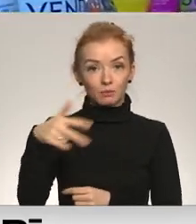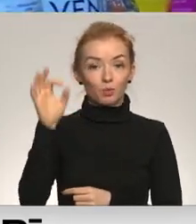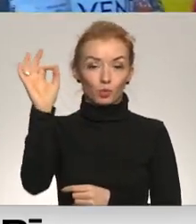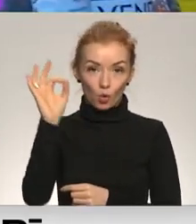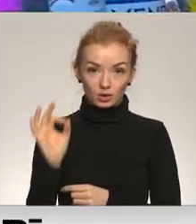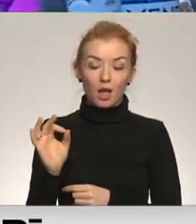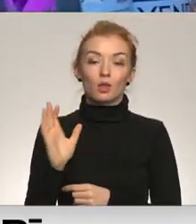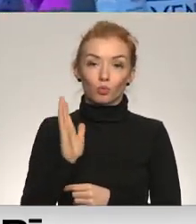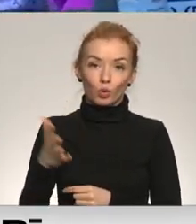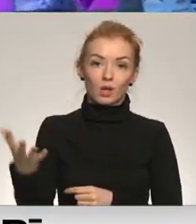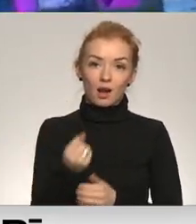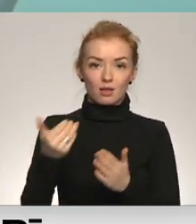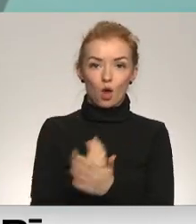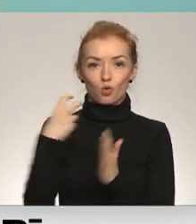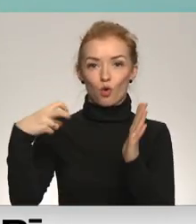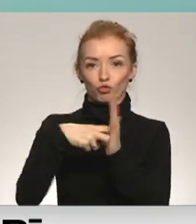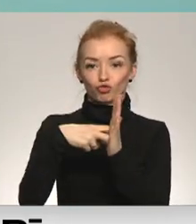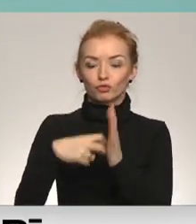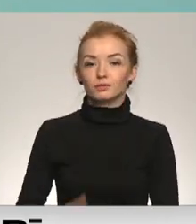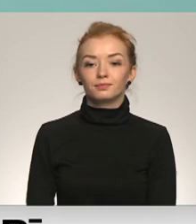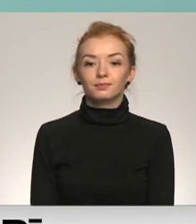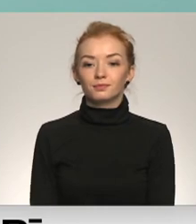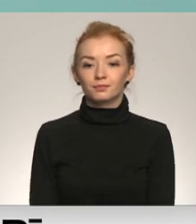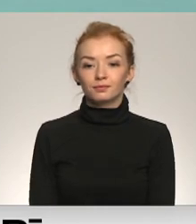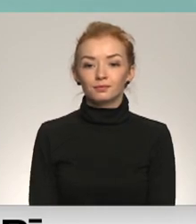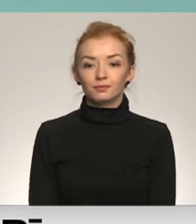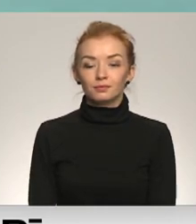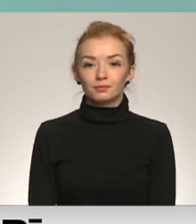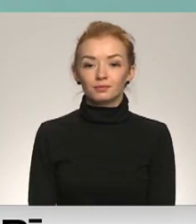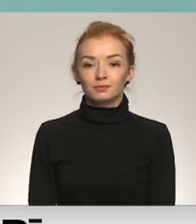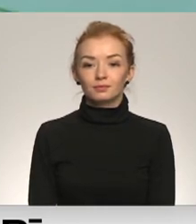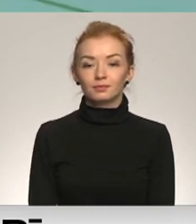veikalos būs ar depozīta marķējumu. Laura Jansone, Envats Mosakovskis, RTV.